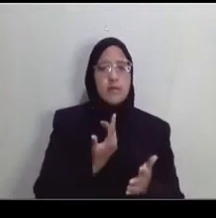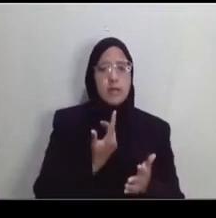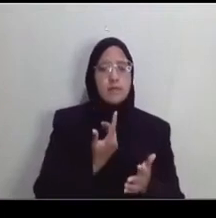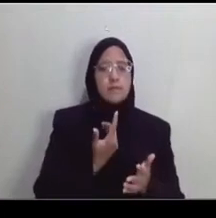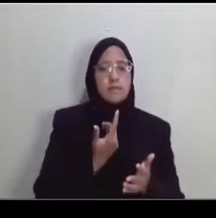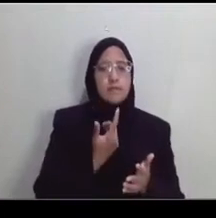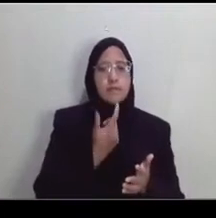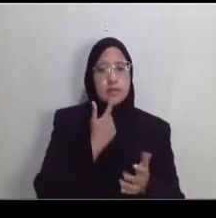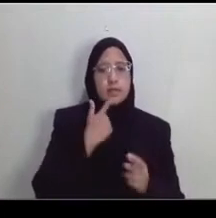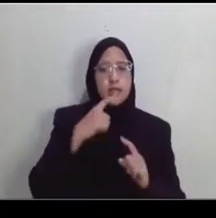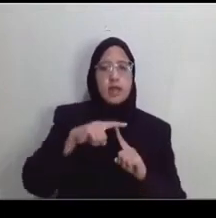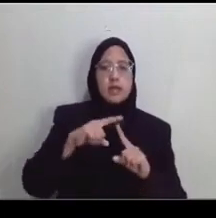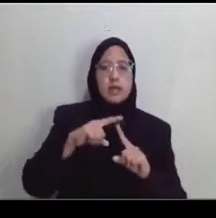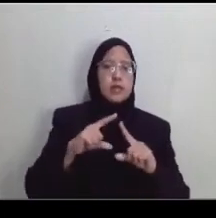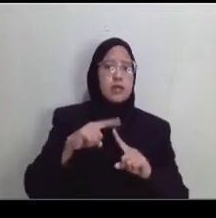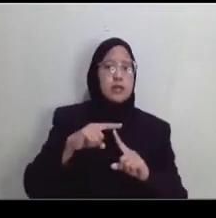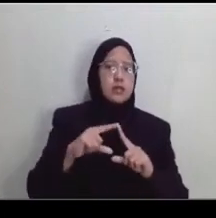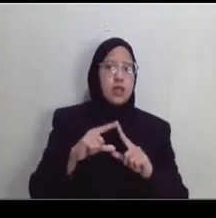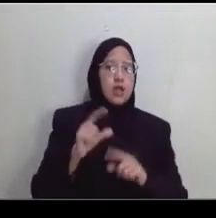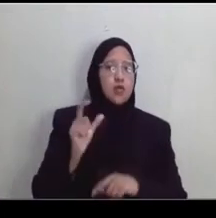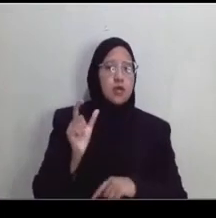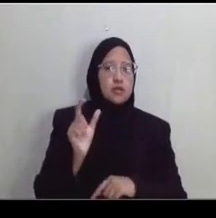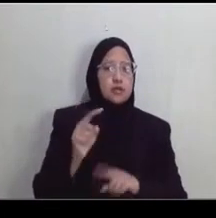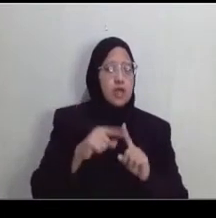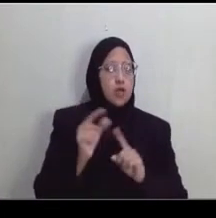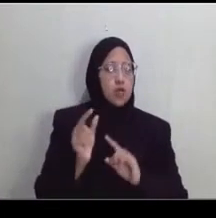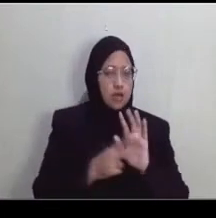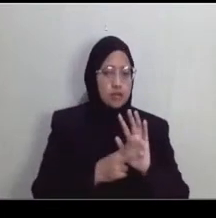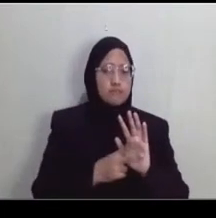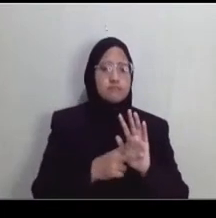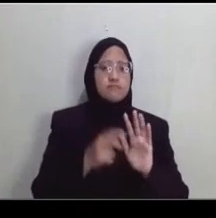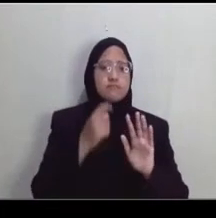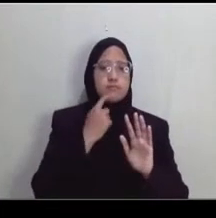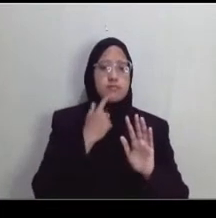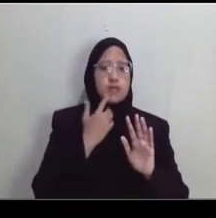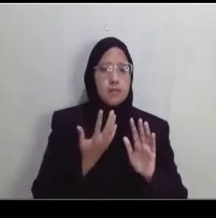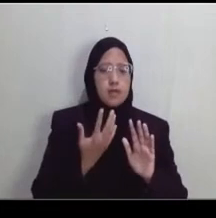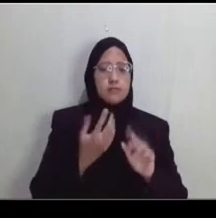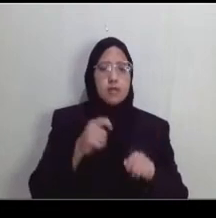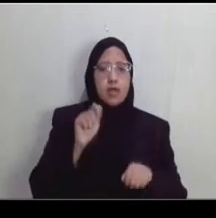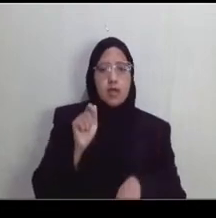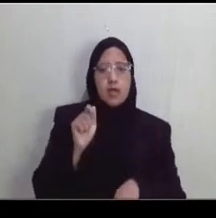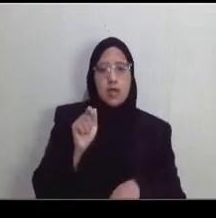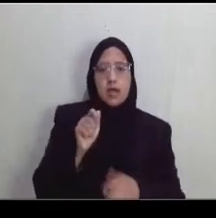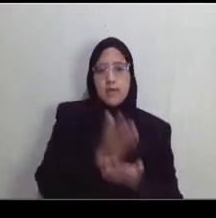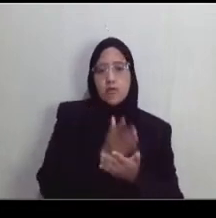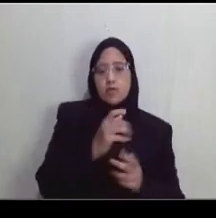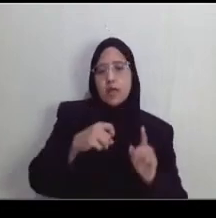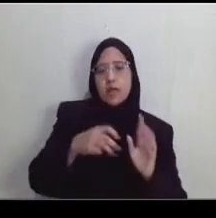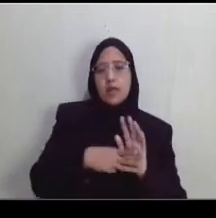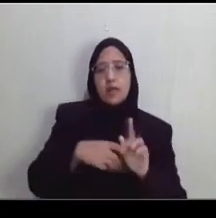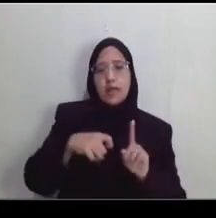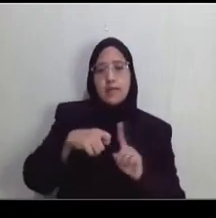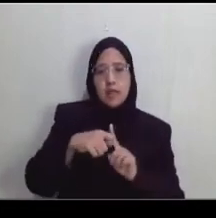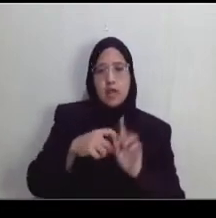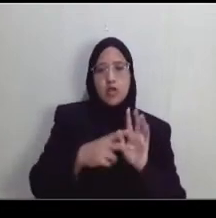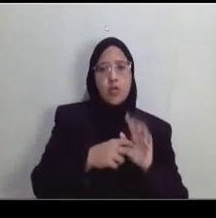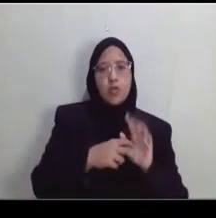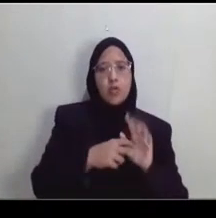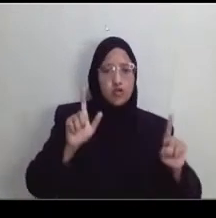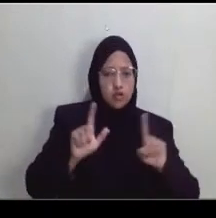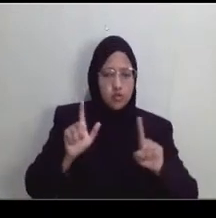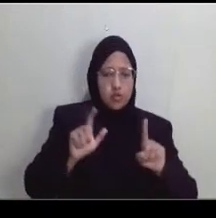17 tahun 2023 padahal Keputusan Mahkamah Konstitusi dimaksud adalah untuk